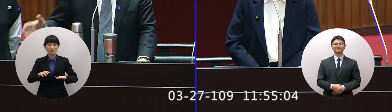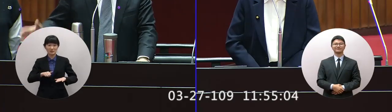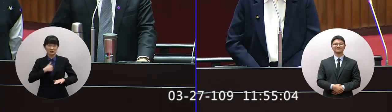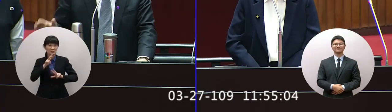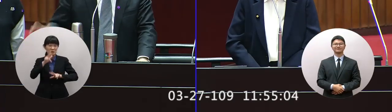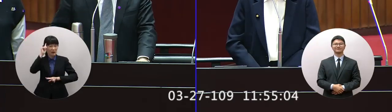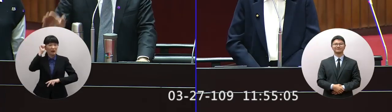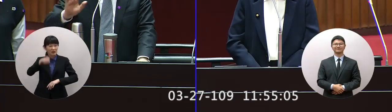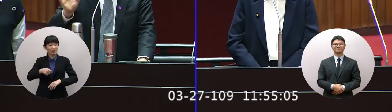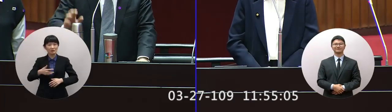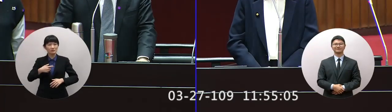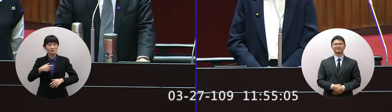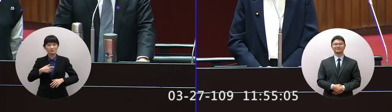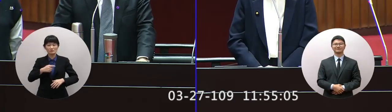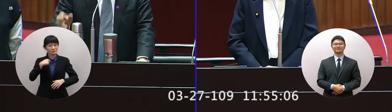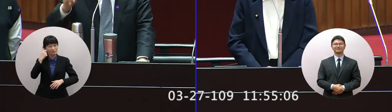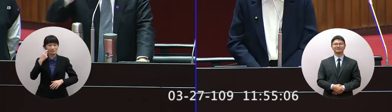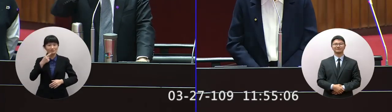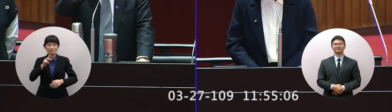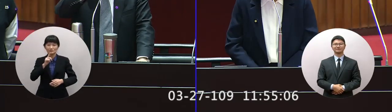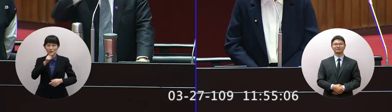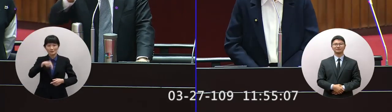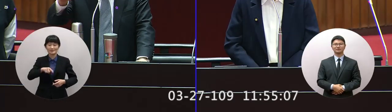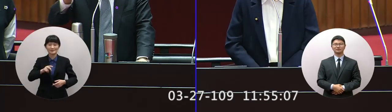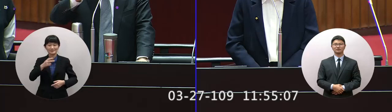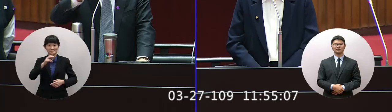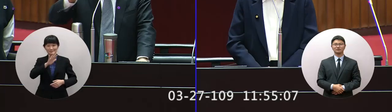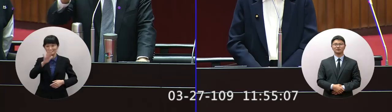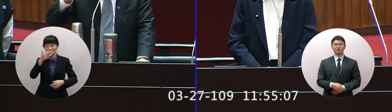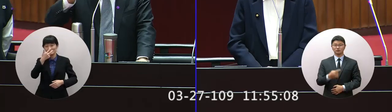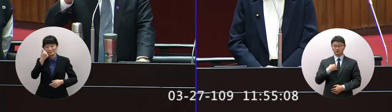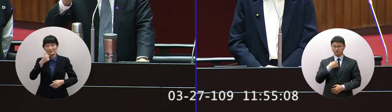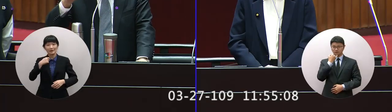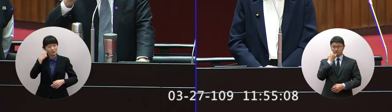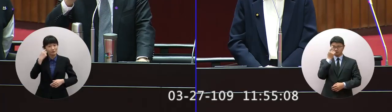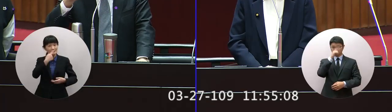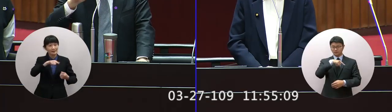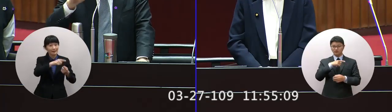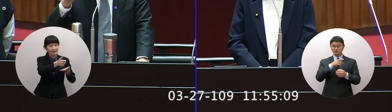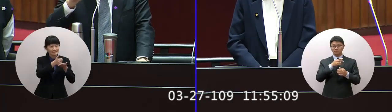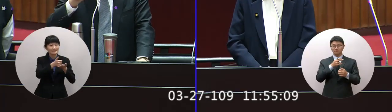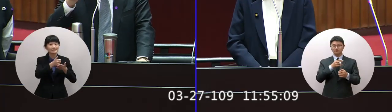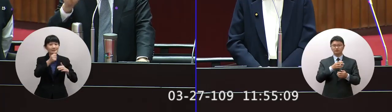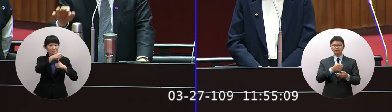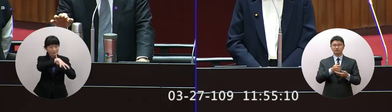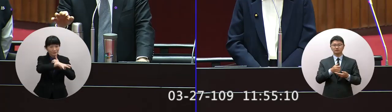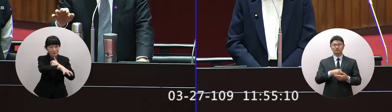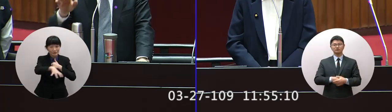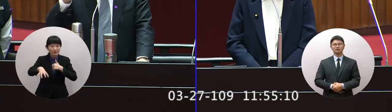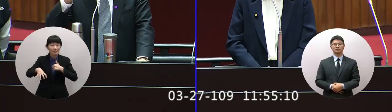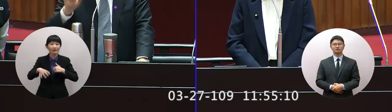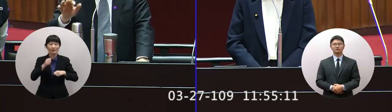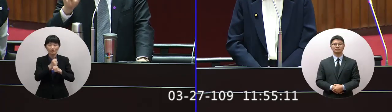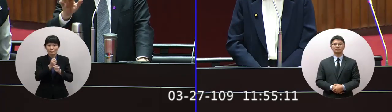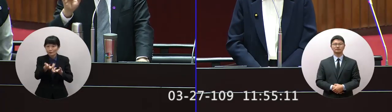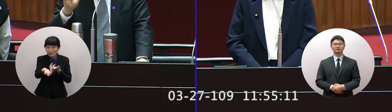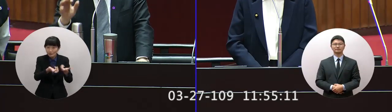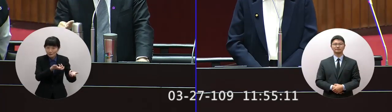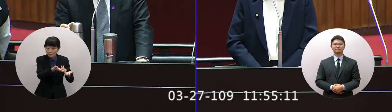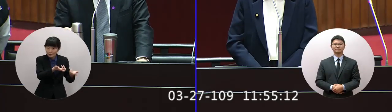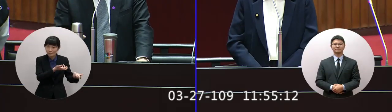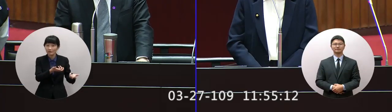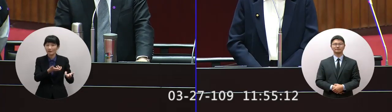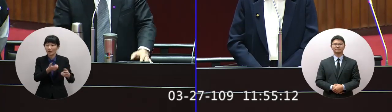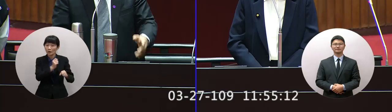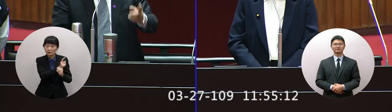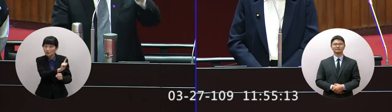由国发会来主导，不能这样。 那我们是不是 他们内部我们部会之间的分工，大家之间